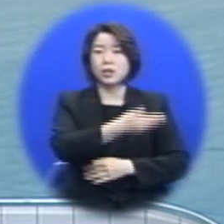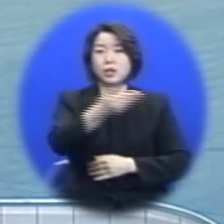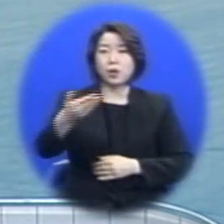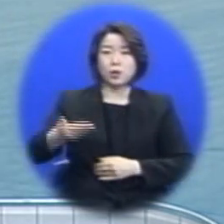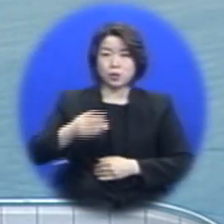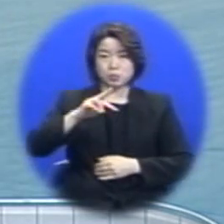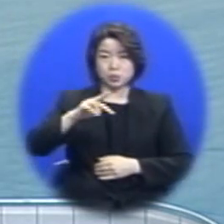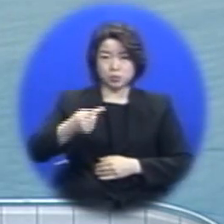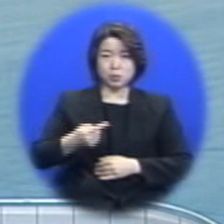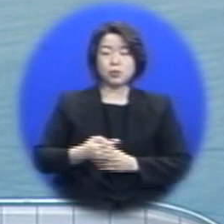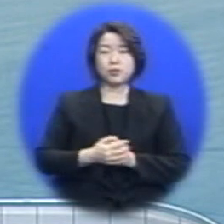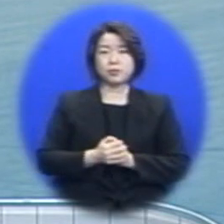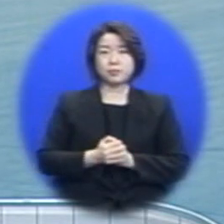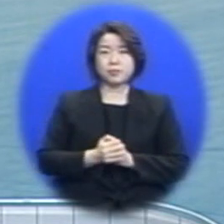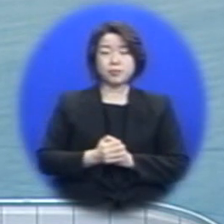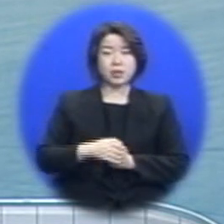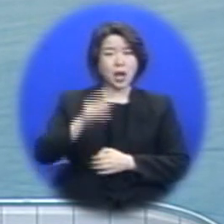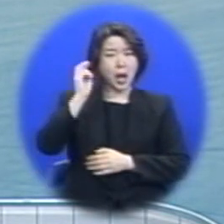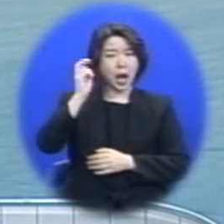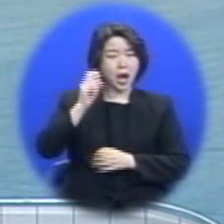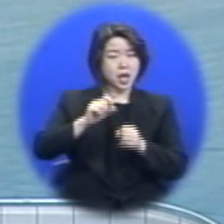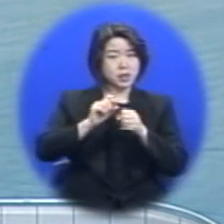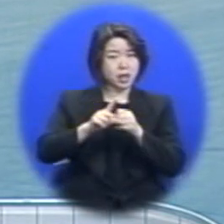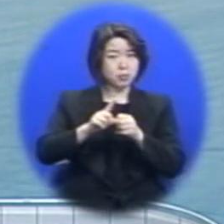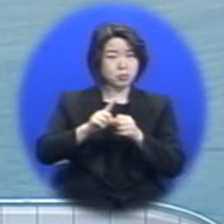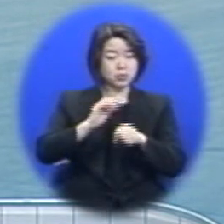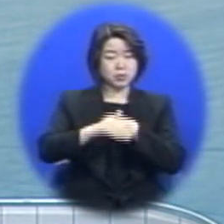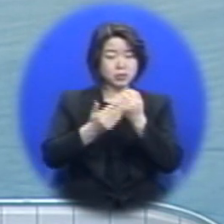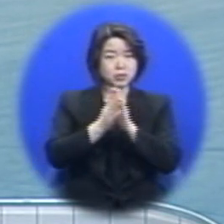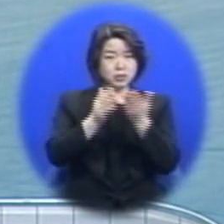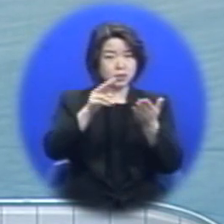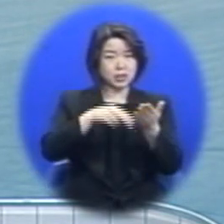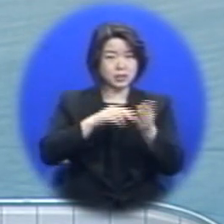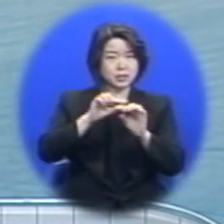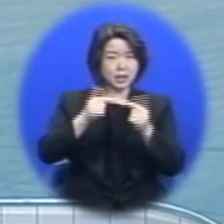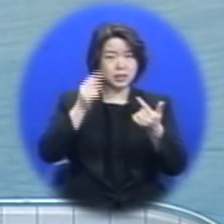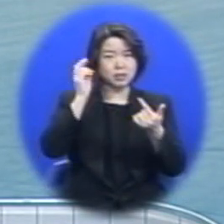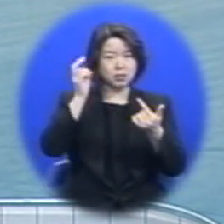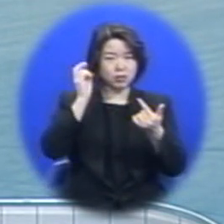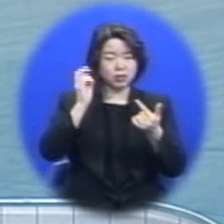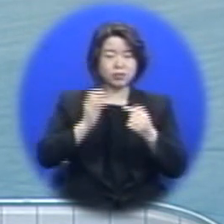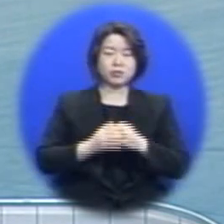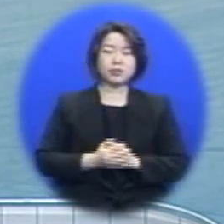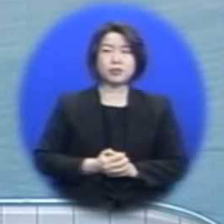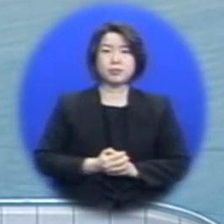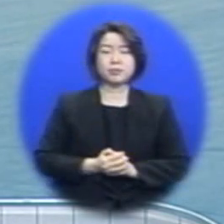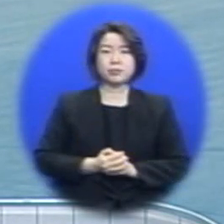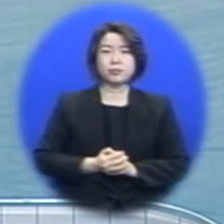여러분들도 아마 거의 대부분이 성경을 안 읽으시고